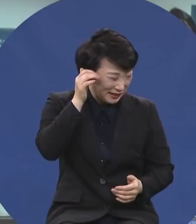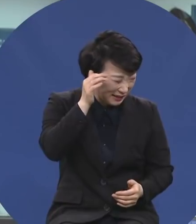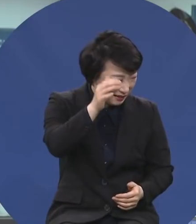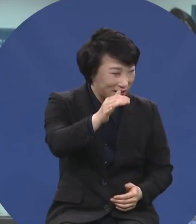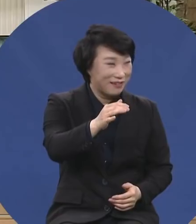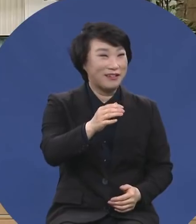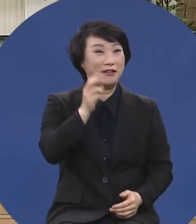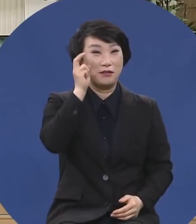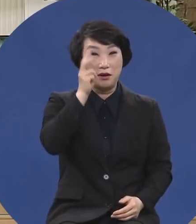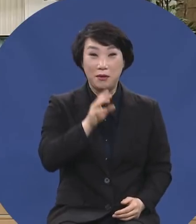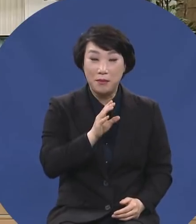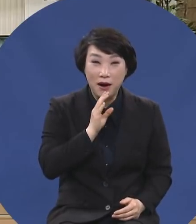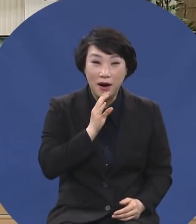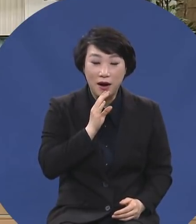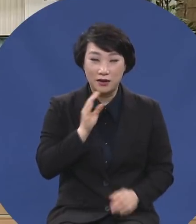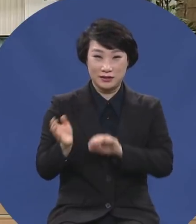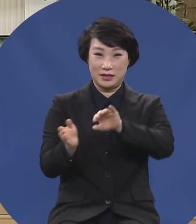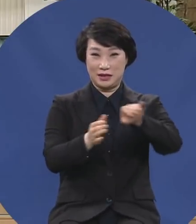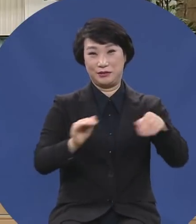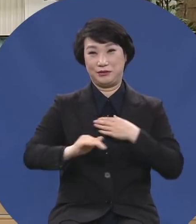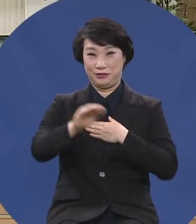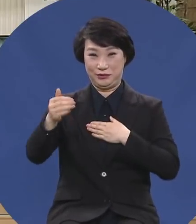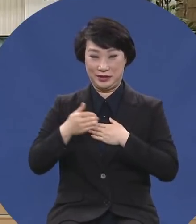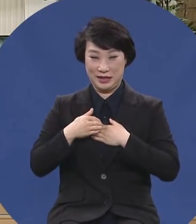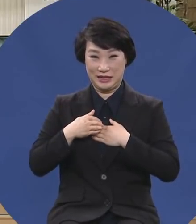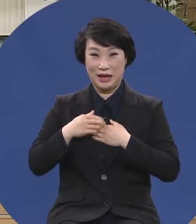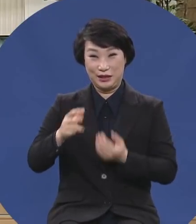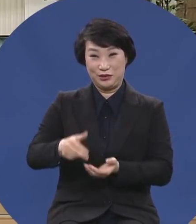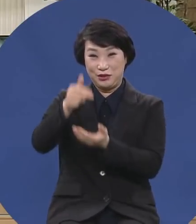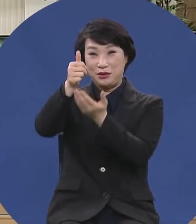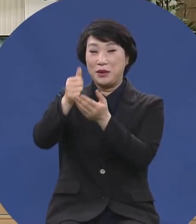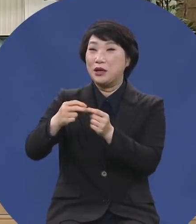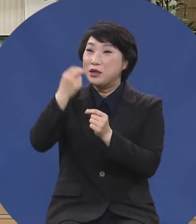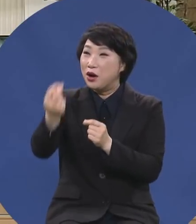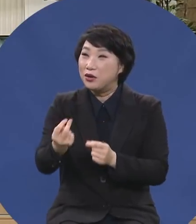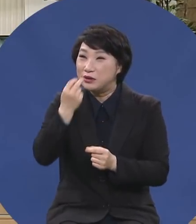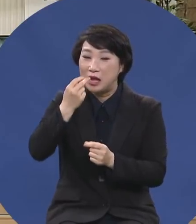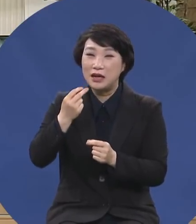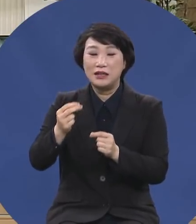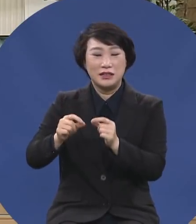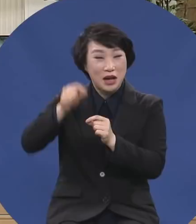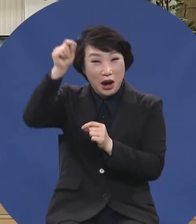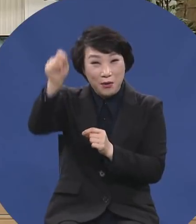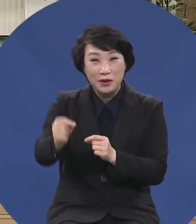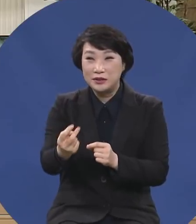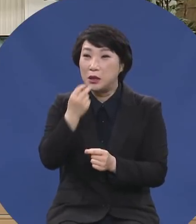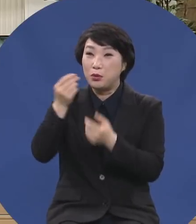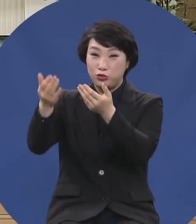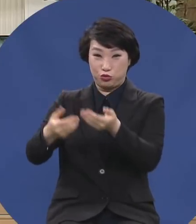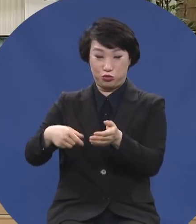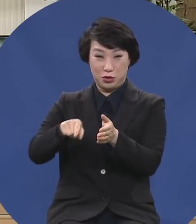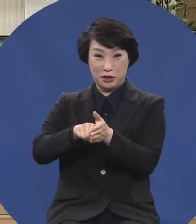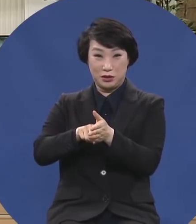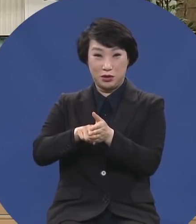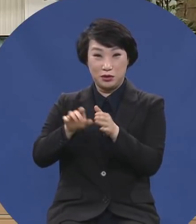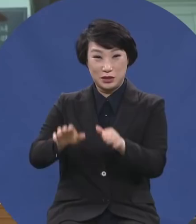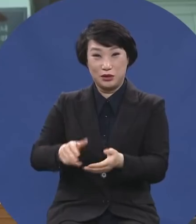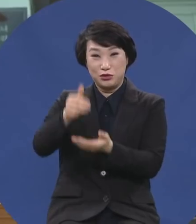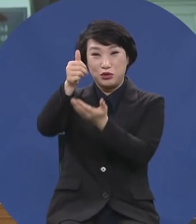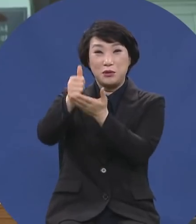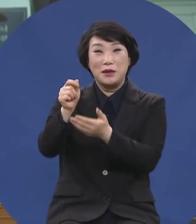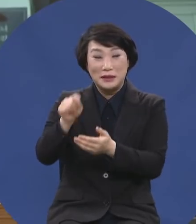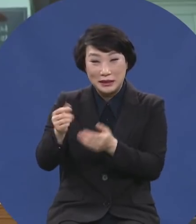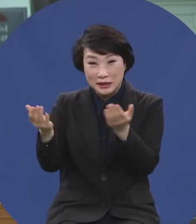간절할 것입니다. 주님이 우리에게 영원한 영생과 생명을 주시기 위해서 어마어마한